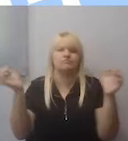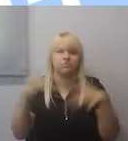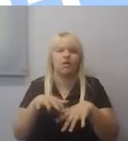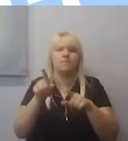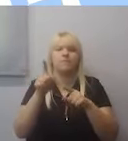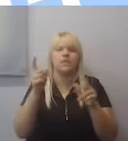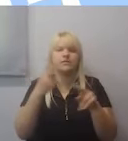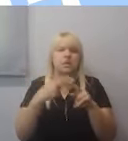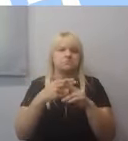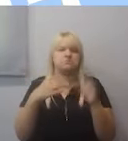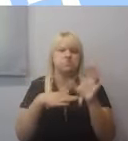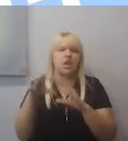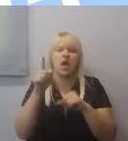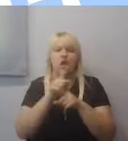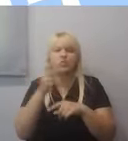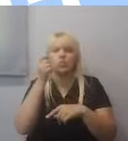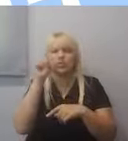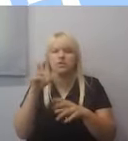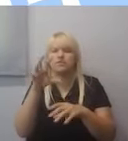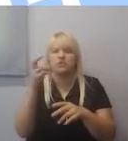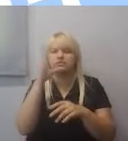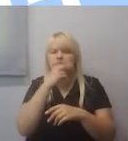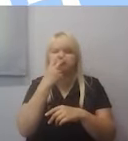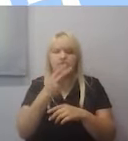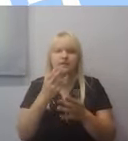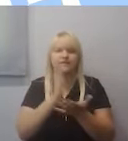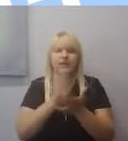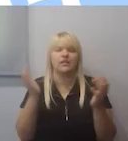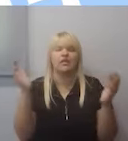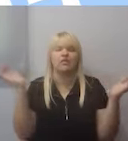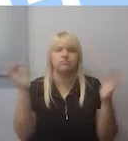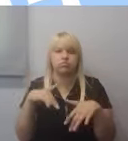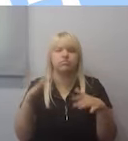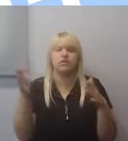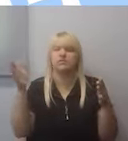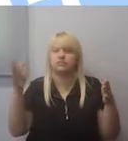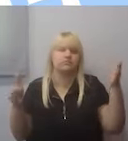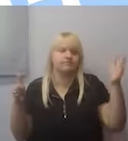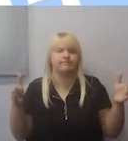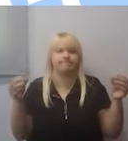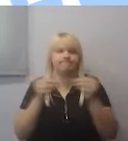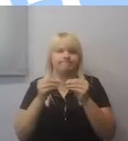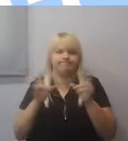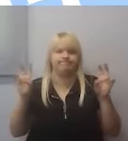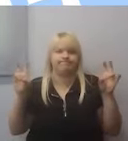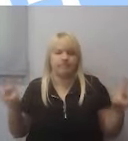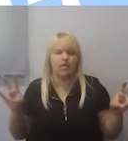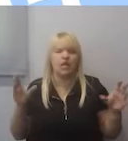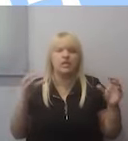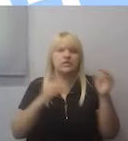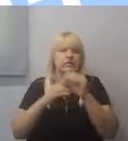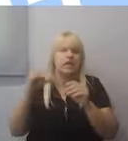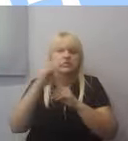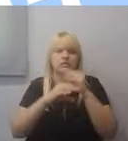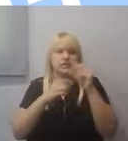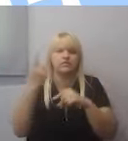ukrainas bildēs ar varat redzēt ka piemēram vidējais sektors ir viss nobrucis bet abas pārējās malas vēl stāv ja tad ķieģeļa ēkā ir viens artilērijas šāviens un